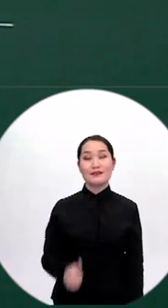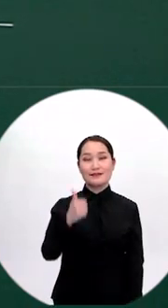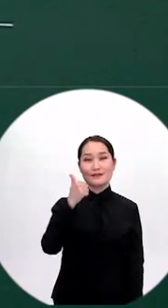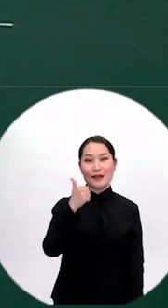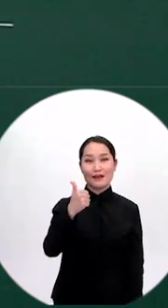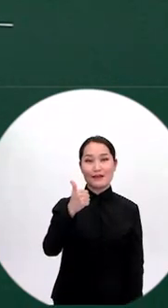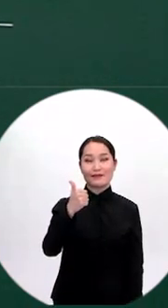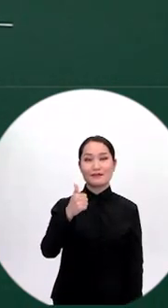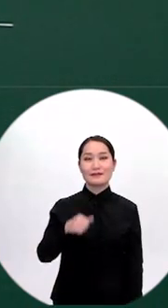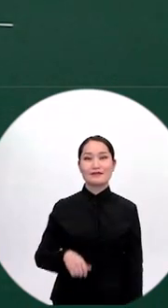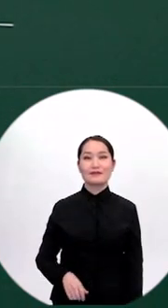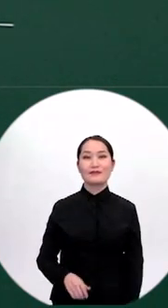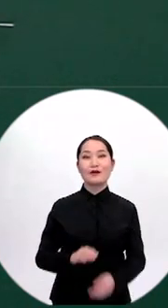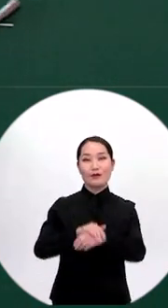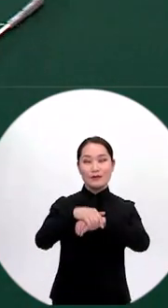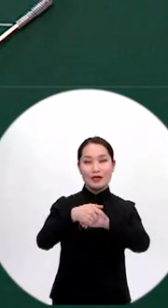сайн